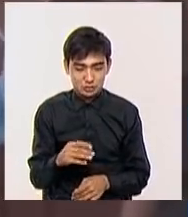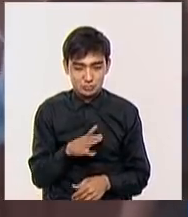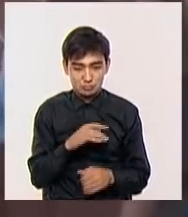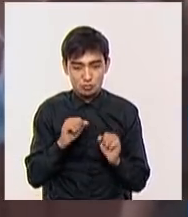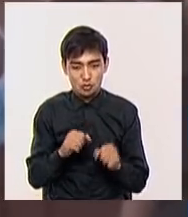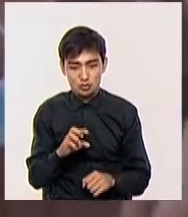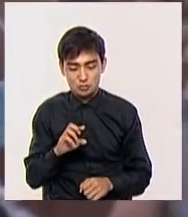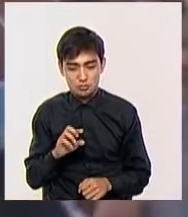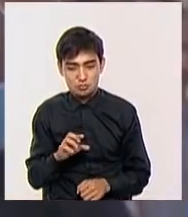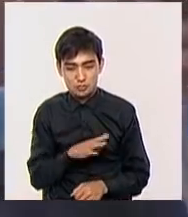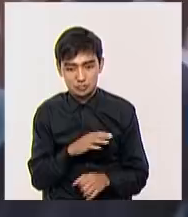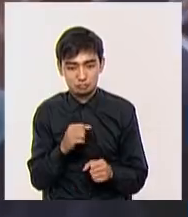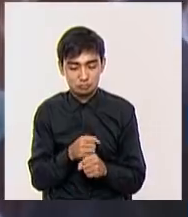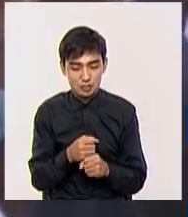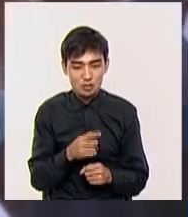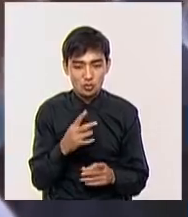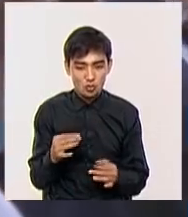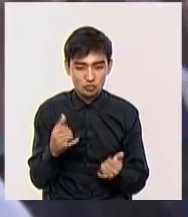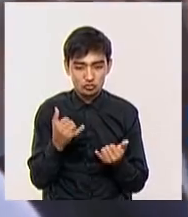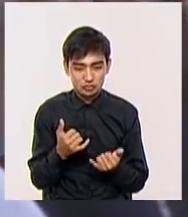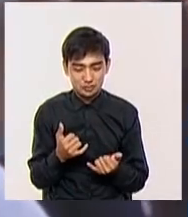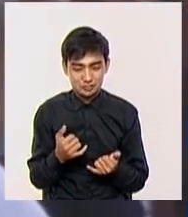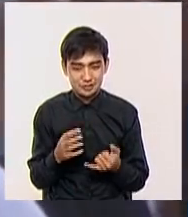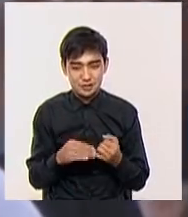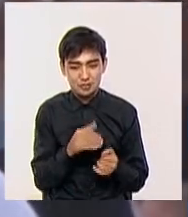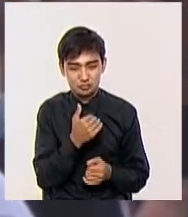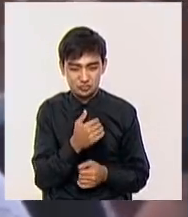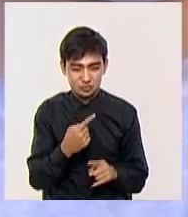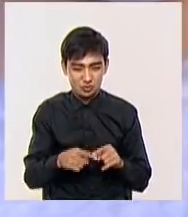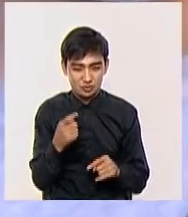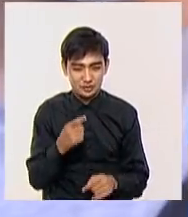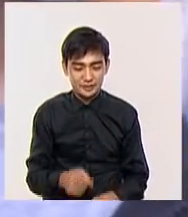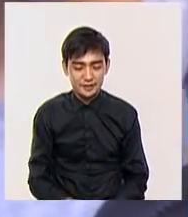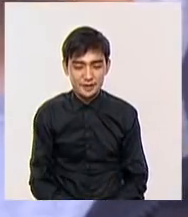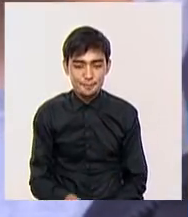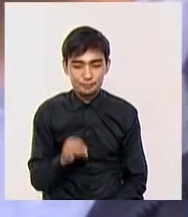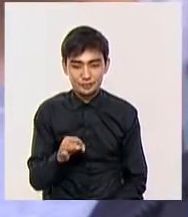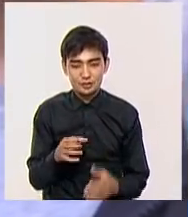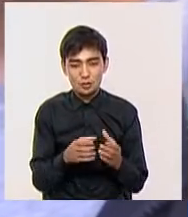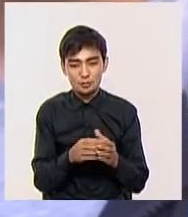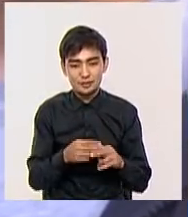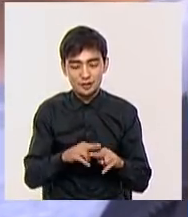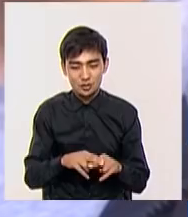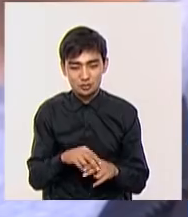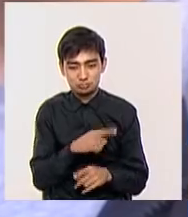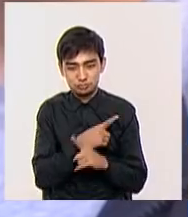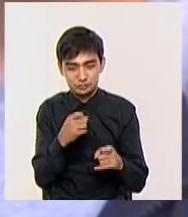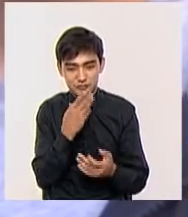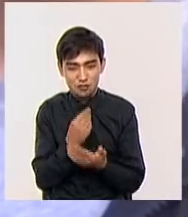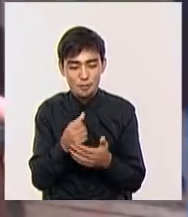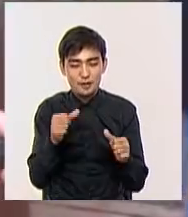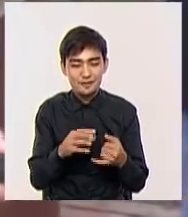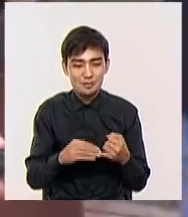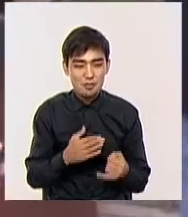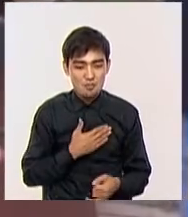было делать все это. Ну, как-то, знаете, никто об этом не думал. Представители компании, которая заявила свои права на